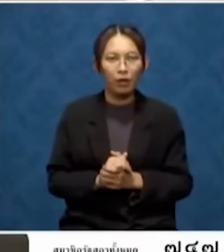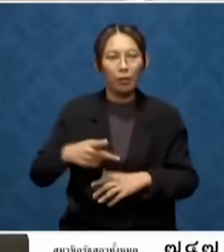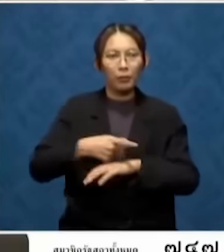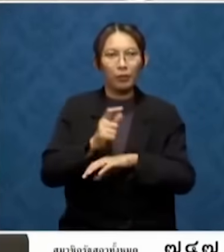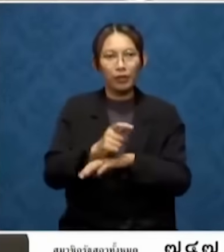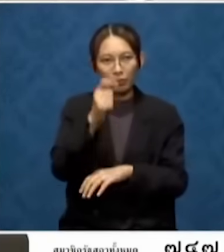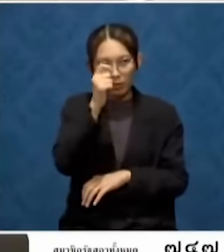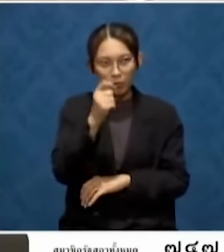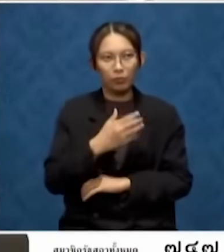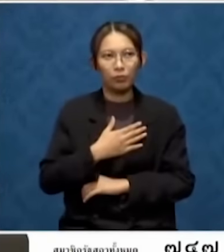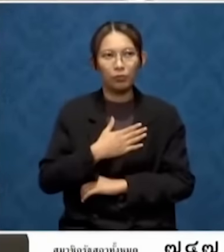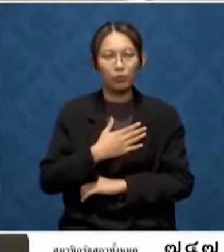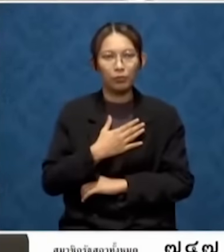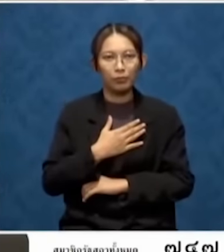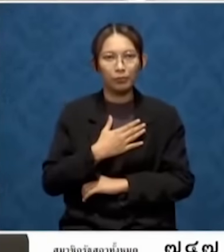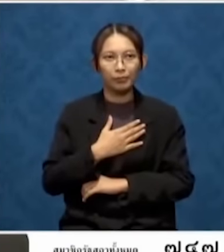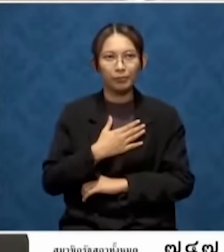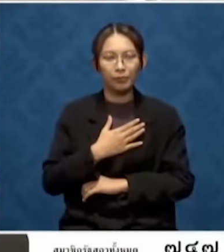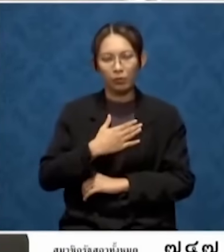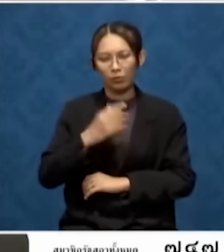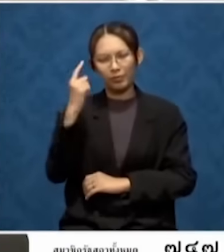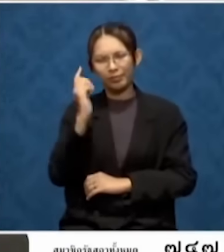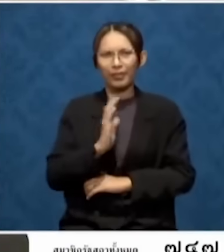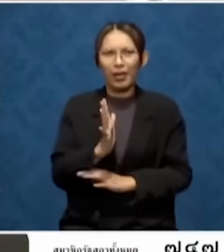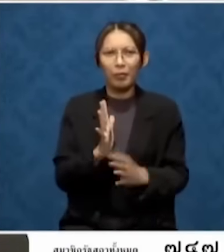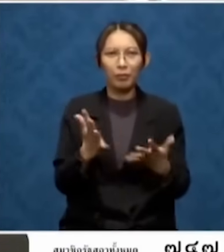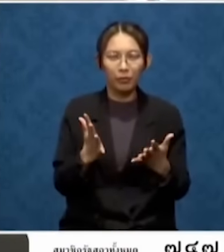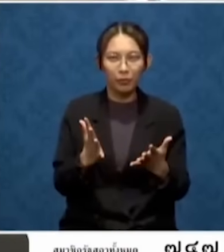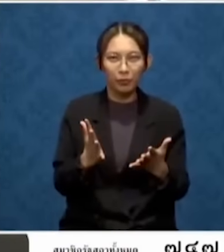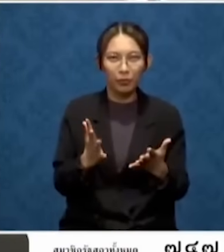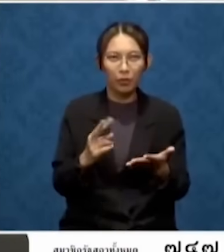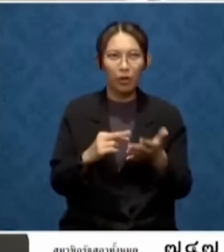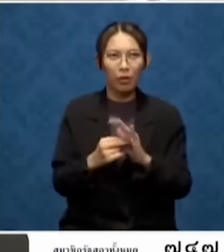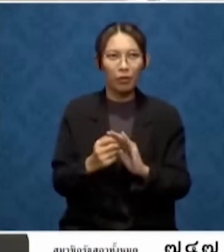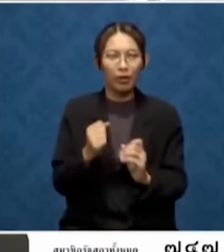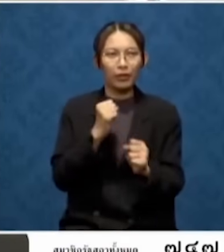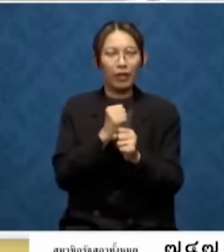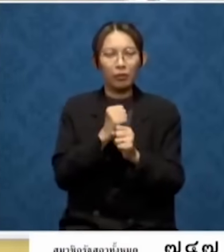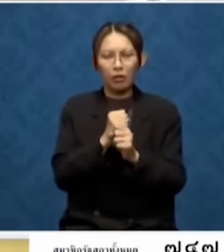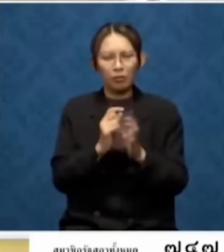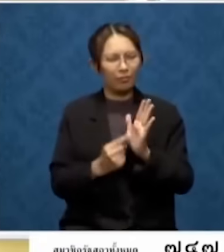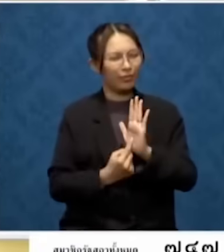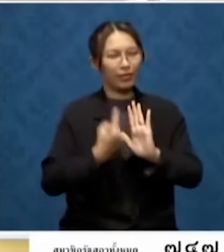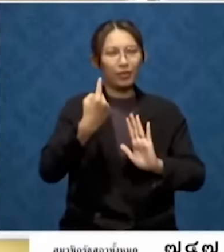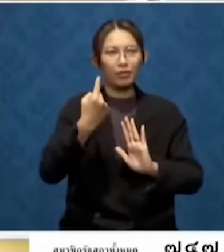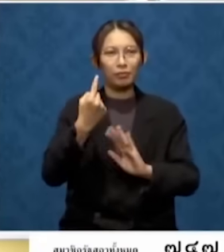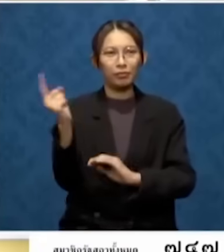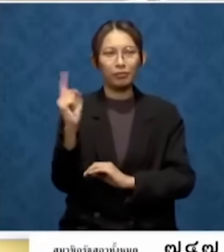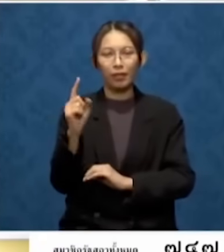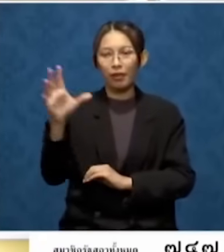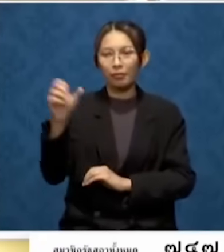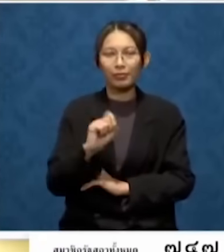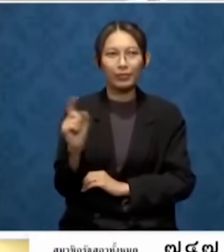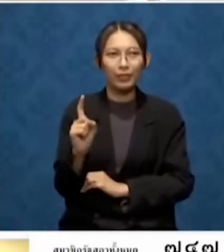ารพครับในส่วนที่ผมประท้วงที่ไม่เป็นกลางนั้นมันสืบเนื่องจากท่านปฏิบัติหน้าที่ตั้งแต่ต้นอันเป็นที่มา